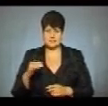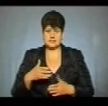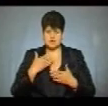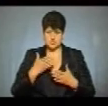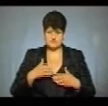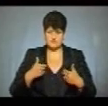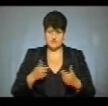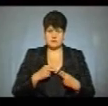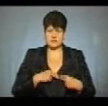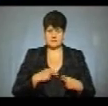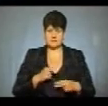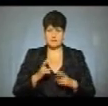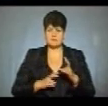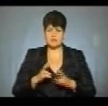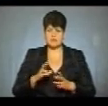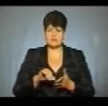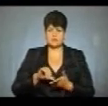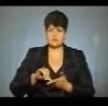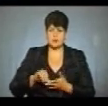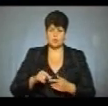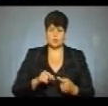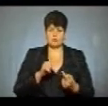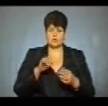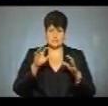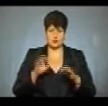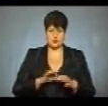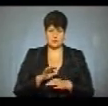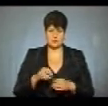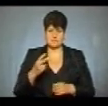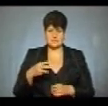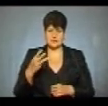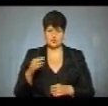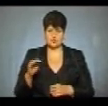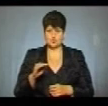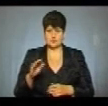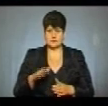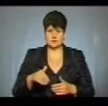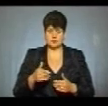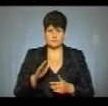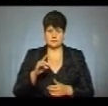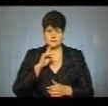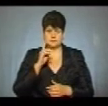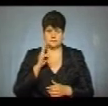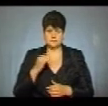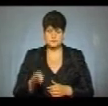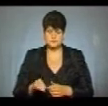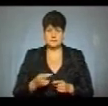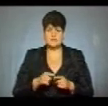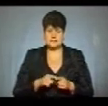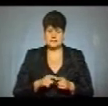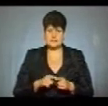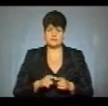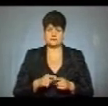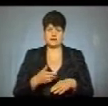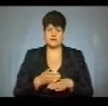звернення працівників підприємства, які виступають проти законопроєкту, який 23 жовтня запропонував Володимир Зеленський. Це